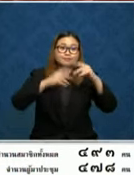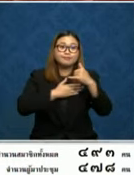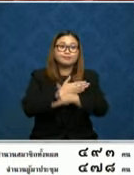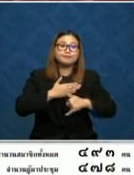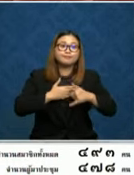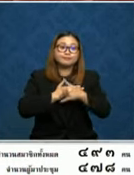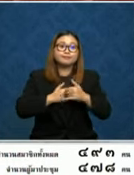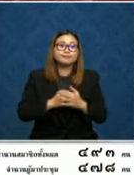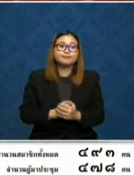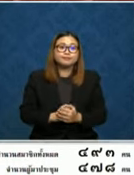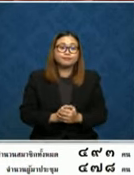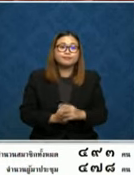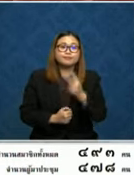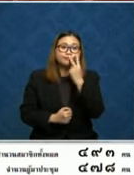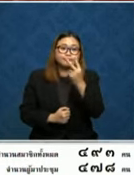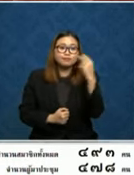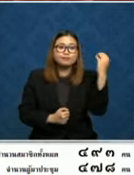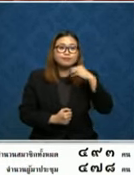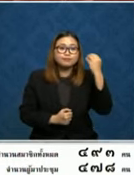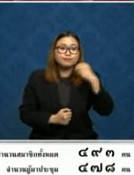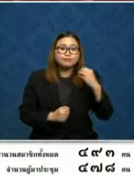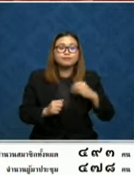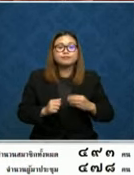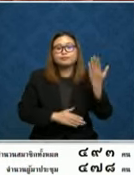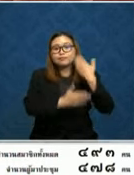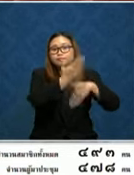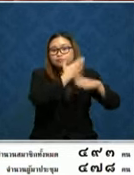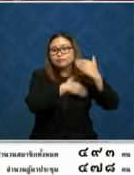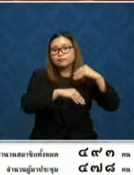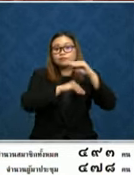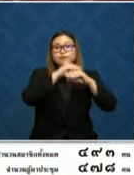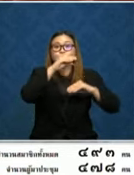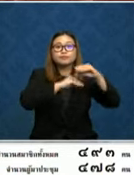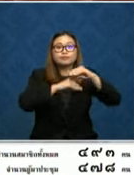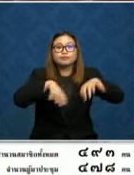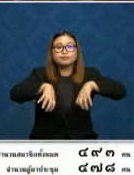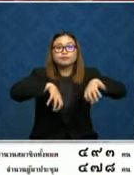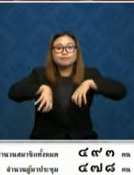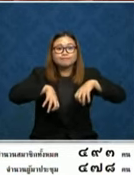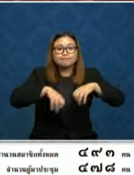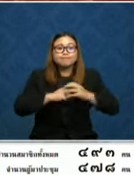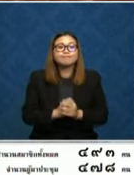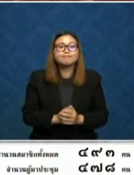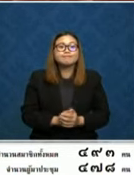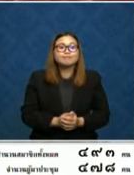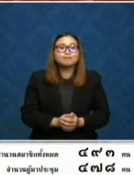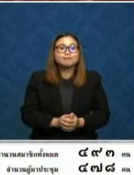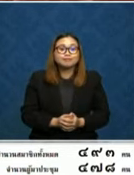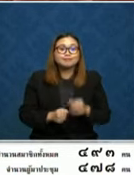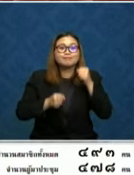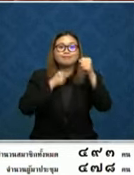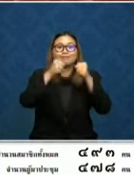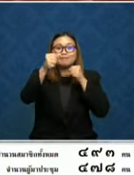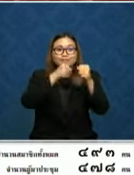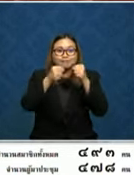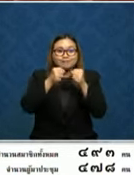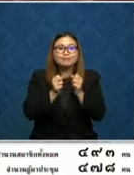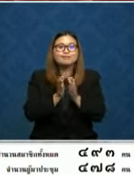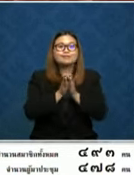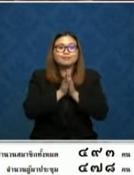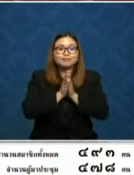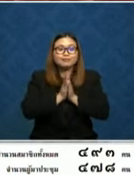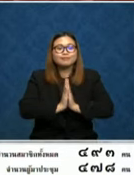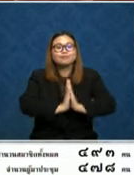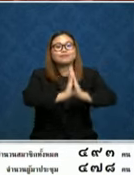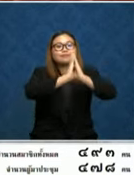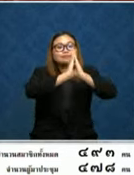ราก็อาจจะเห็นโครงการในอดีตนะครับมีการนํานักมวยไปไหว้ครูโชว์ตามสถานทูตสถานเอกอัครราชทูต